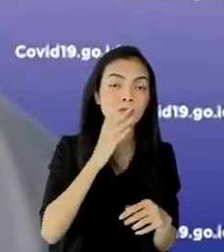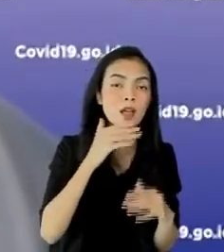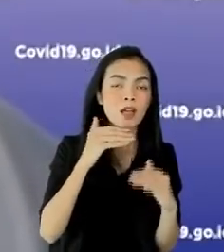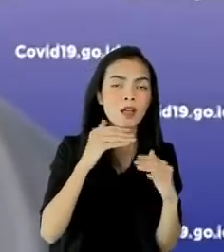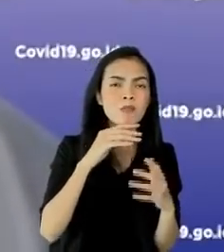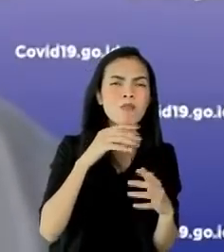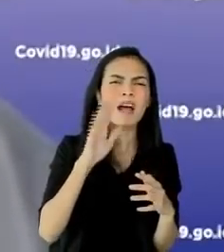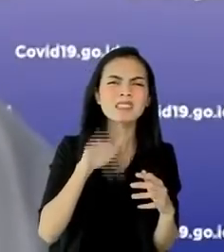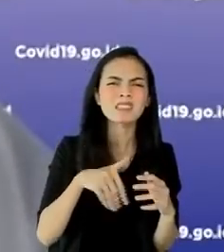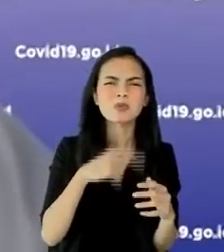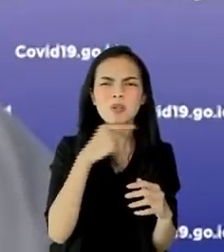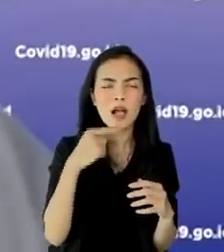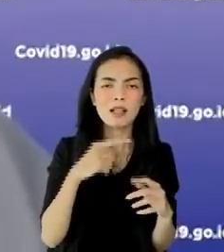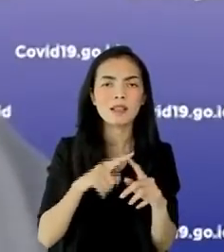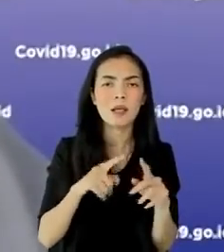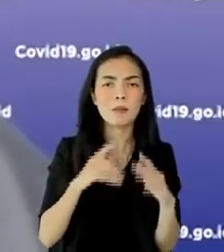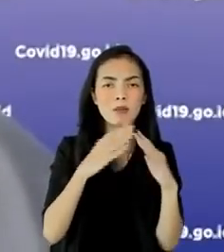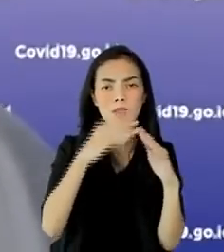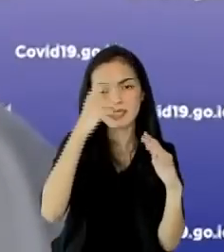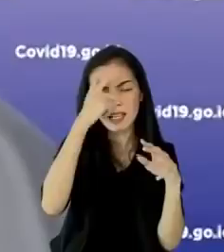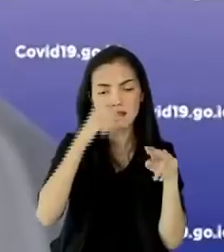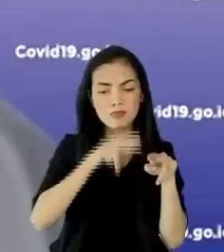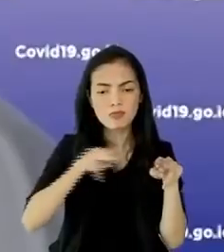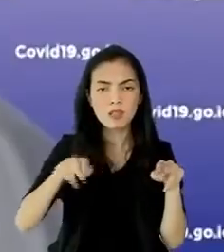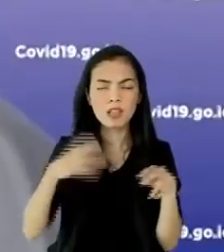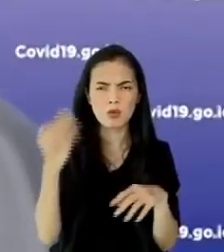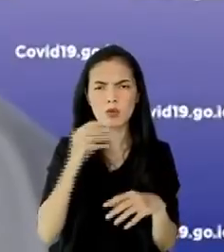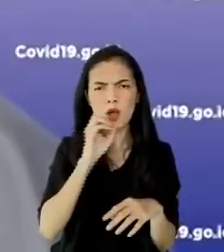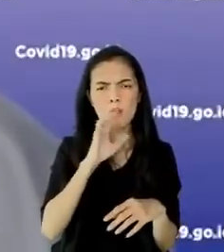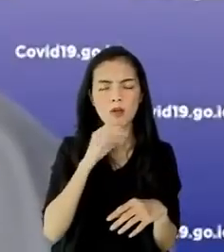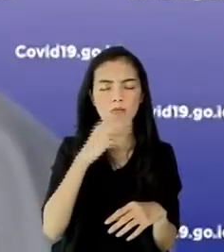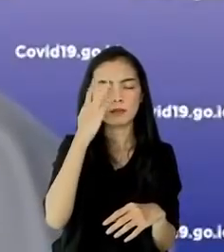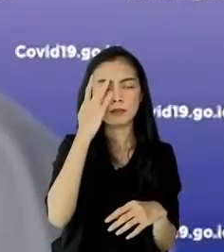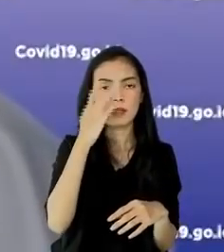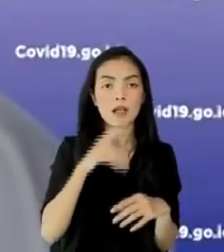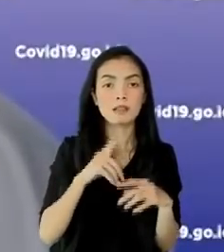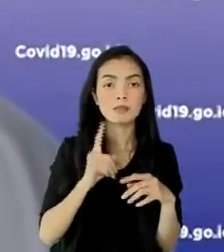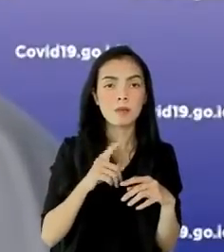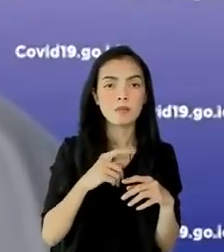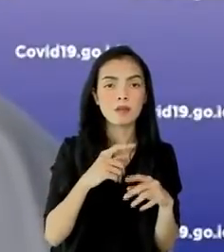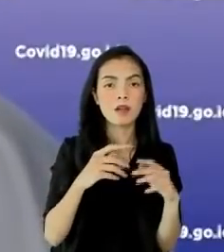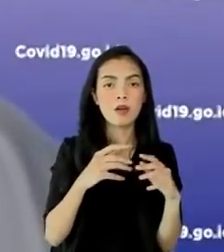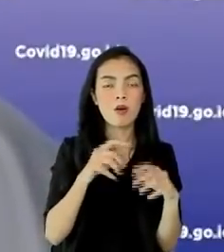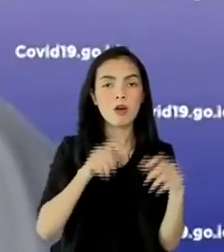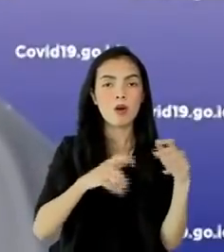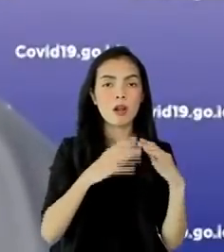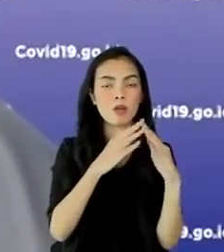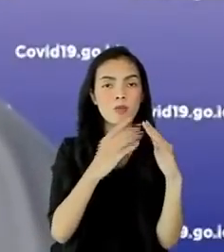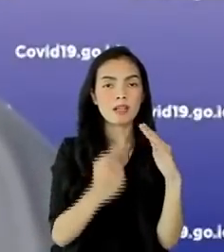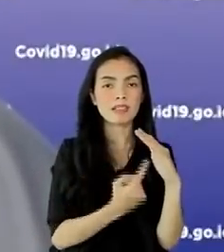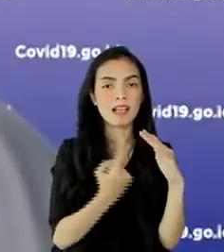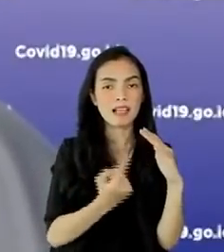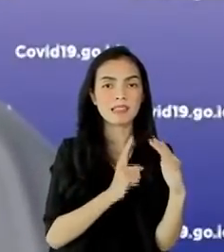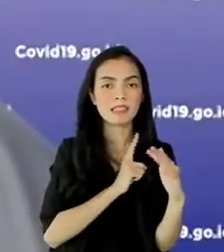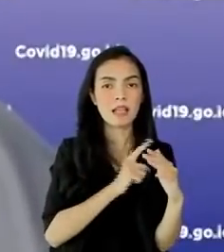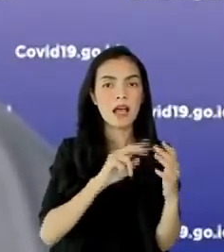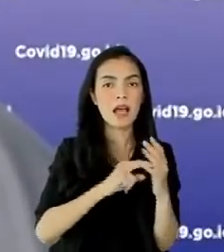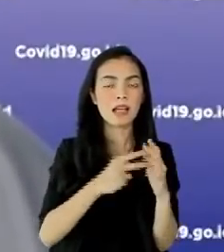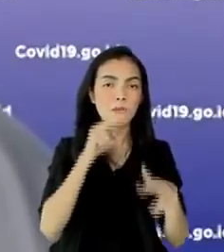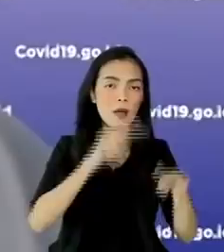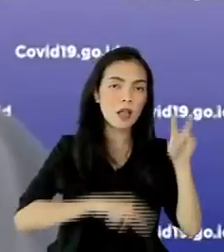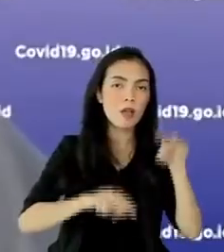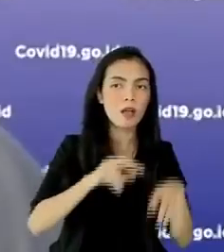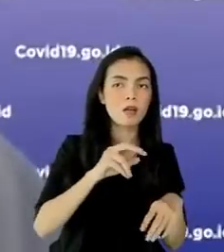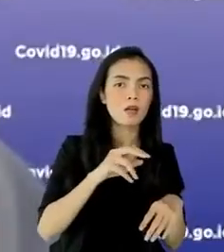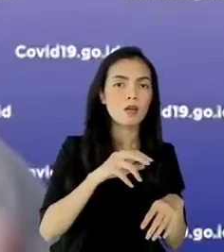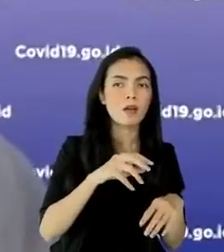tingkat kematian masih tinggi. Ini walaupun sudah kita bahas tadi ya. Konon karena banyaknya pasien isoman di rumah sendiri, sehingga kurang pemantauan dan telat